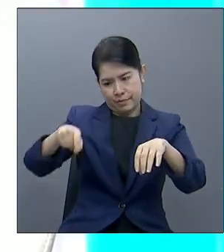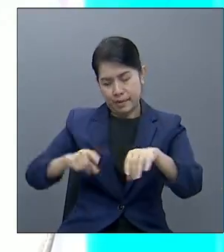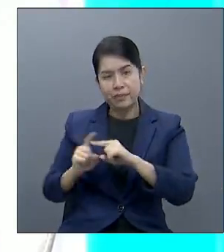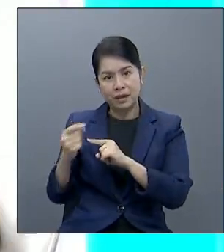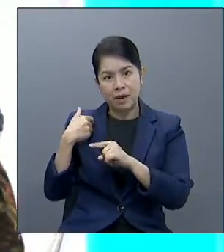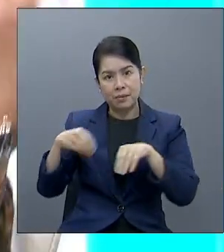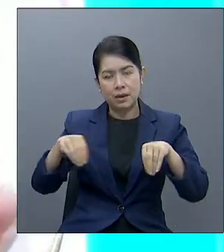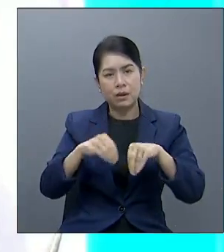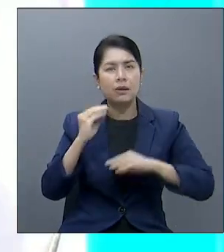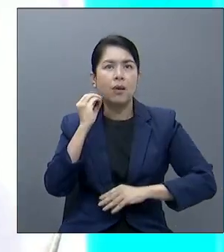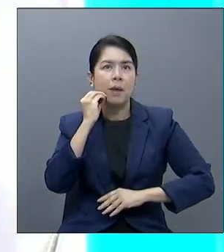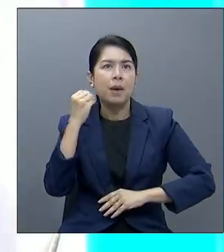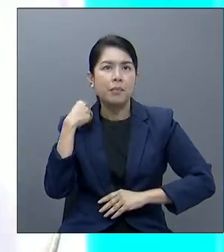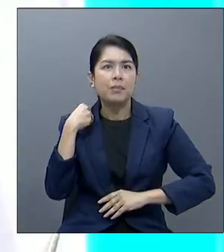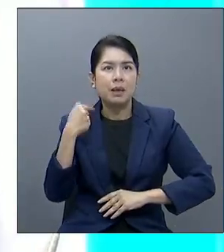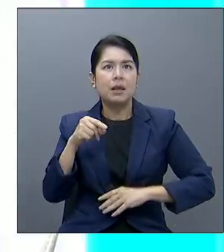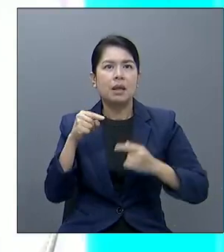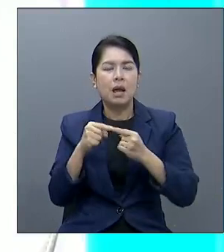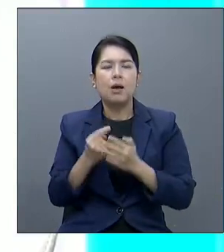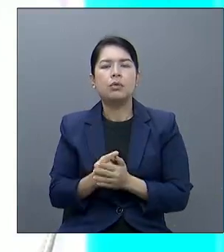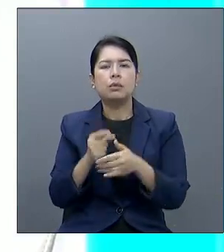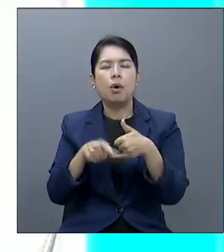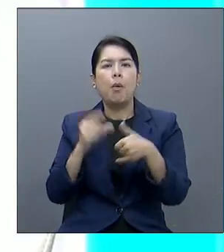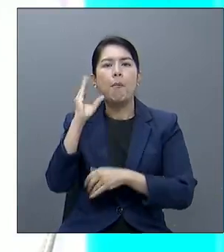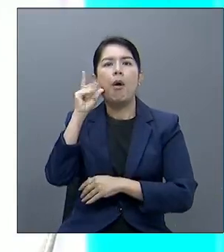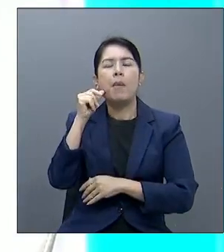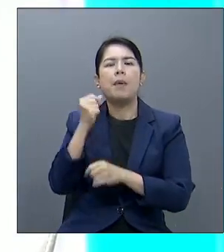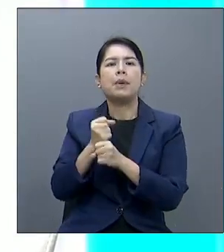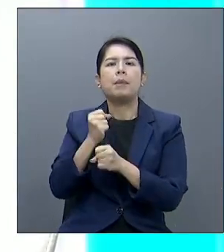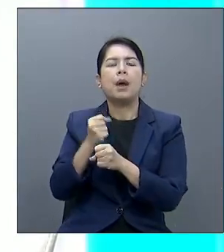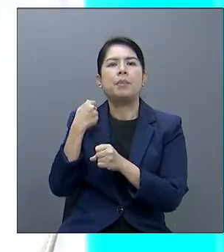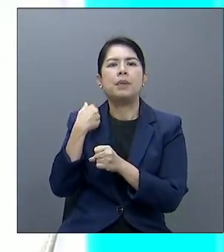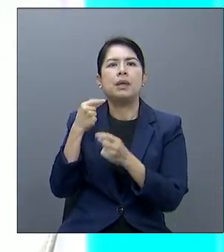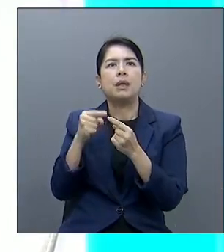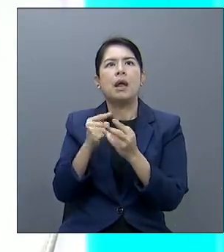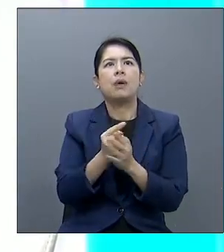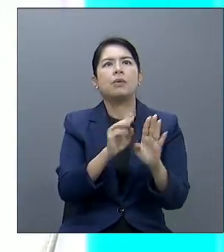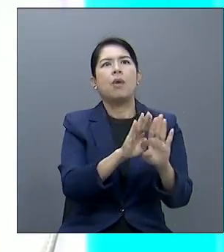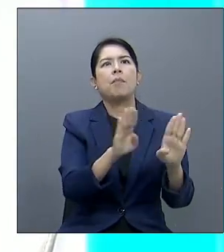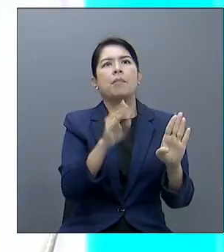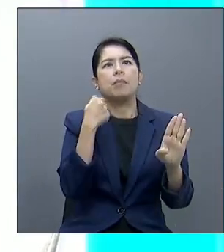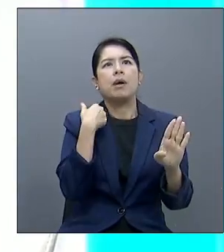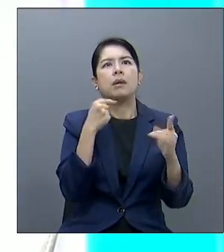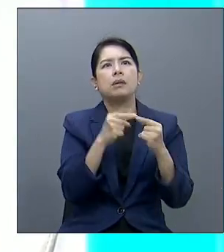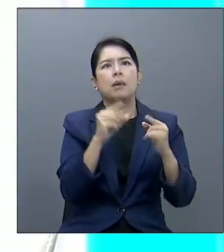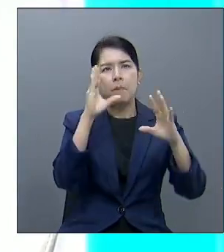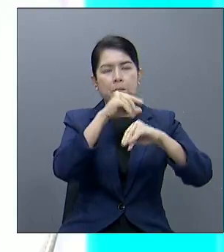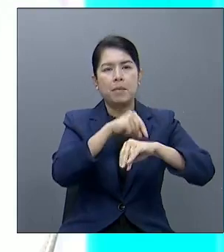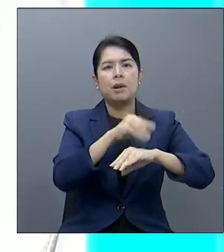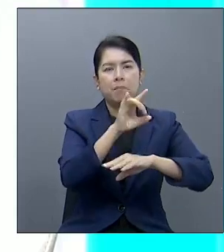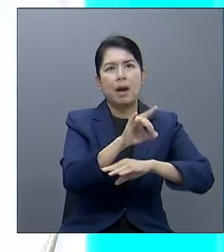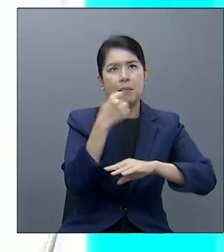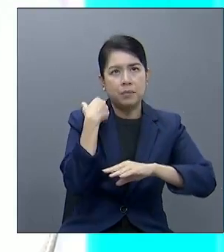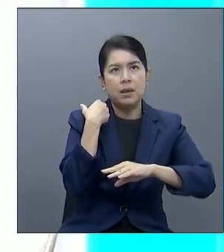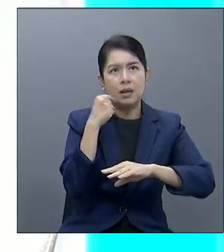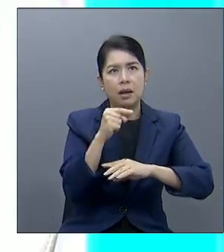ใกล้บ้านเขาก็นั่งรถไฟไปทำงานที่โตเกียวกลับมาศูนย์เปิดถึงสองทุ่มแล้วก็มีรถรับส่ง ก็รองรับเลย ใช่ค่ะคือปรากฏว่าค